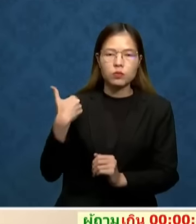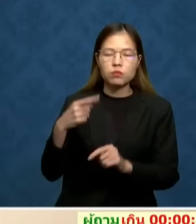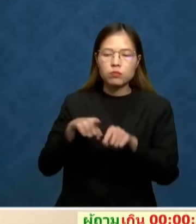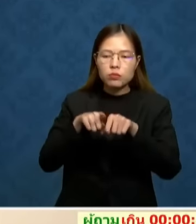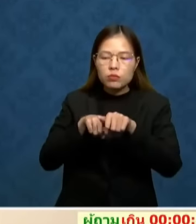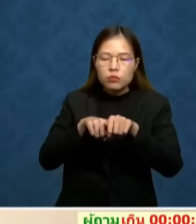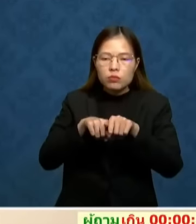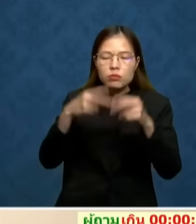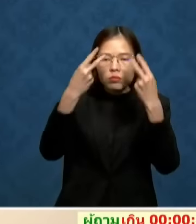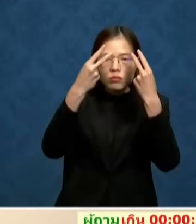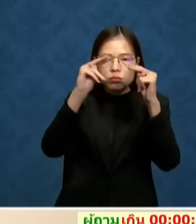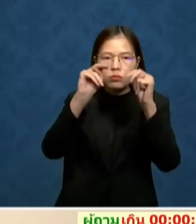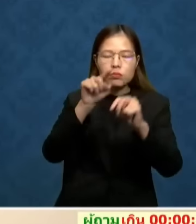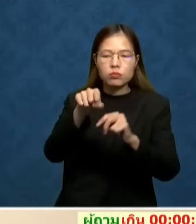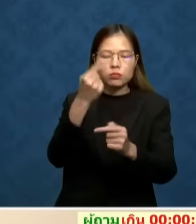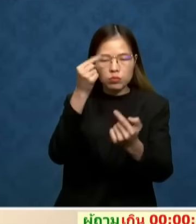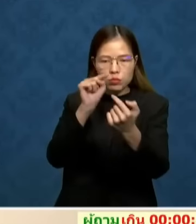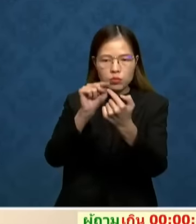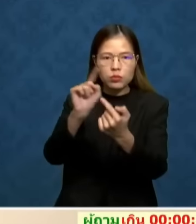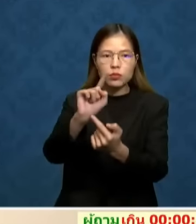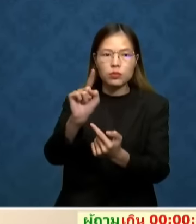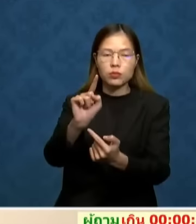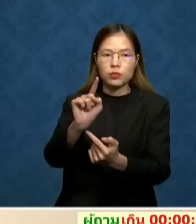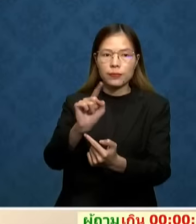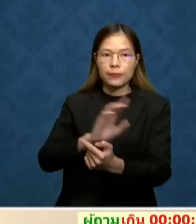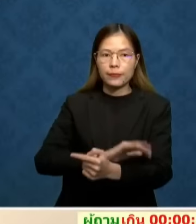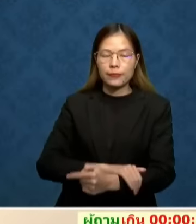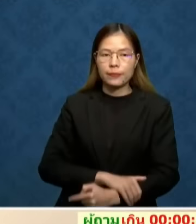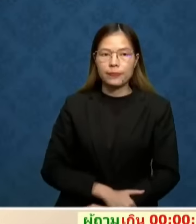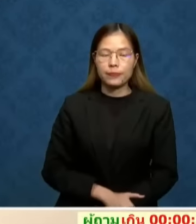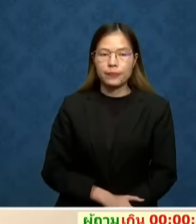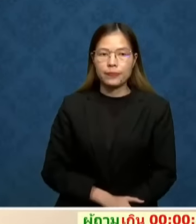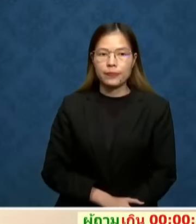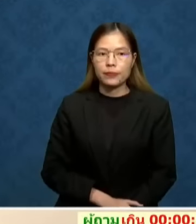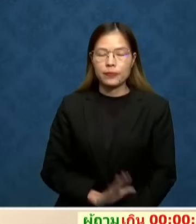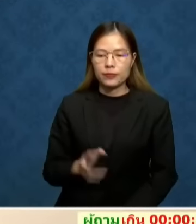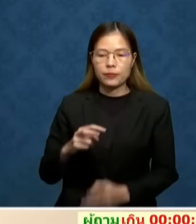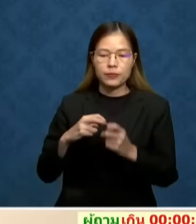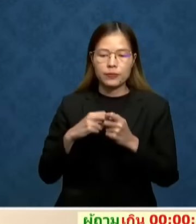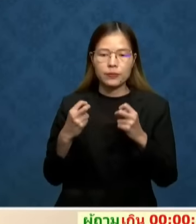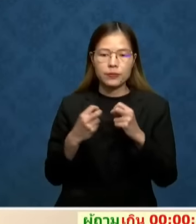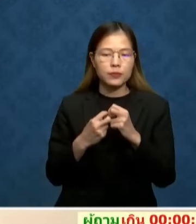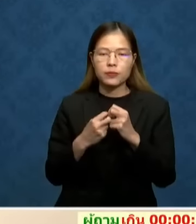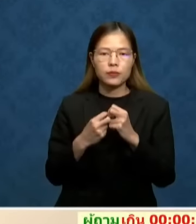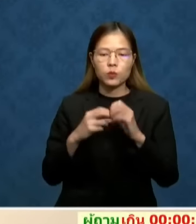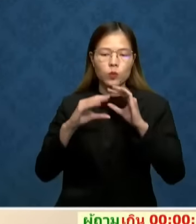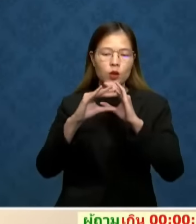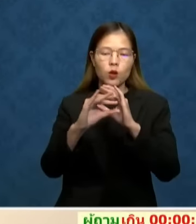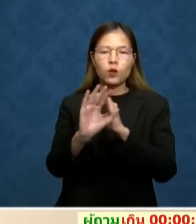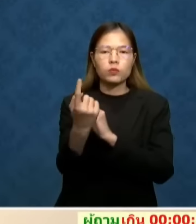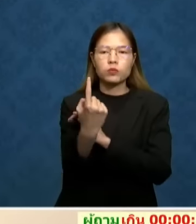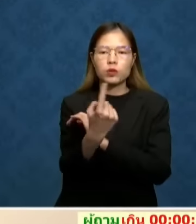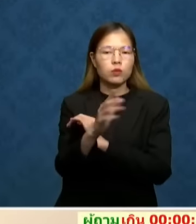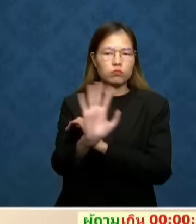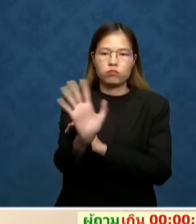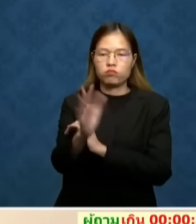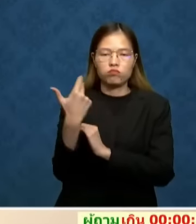นายกรัฐมนตรีท่านคำนึงถึงเรื่องนี้เพราะว่านี่ไม่ใช่ประเด็นปัญหาแค่เพียงระยองเท่านั้นแต่กำลังเป็นปัญ